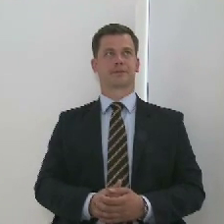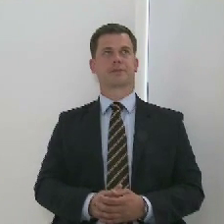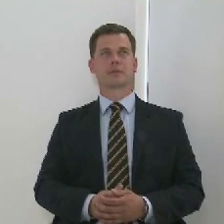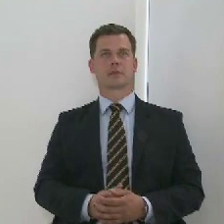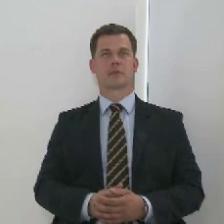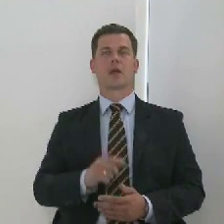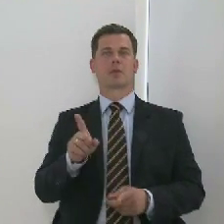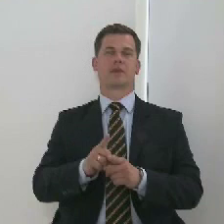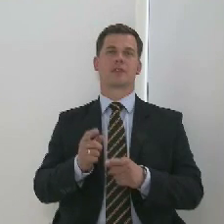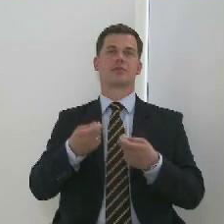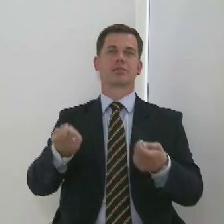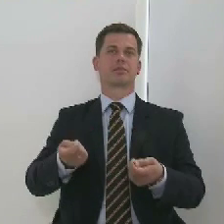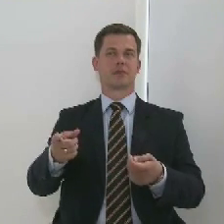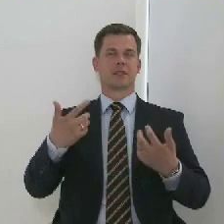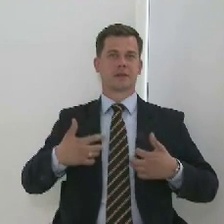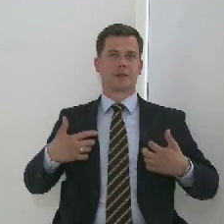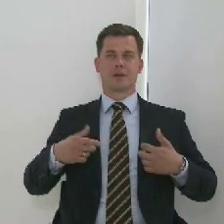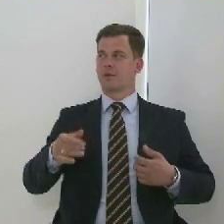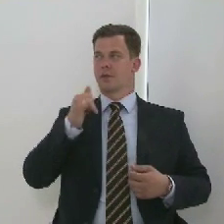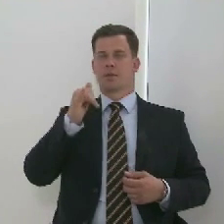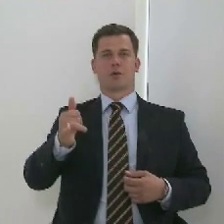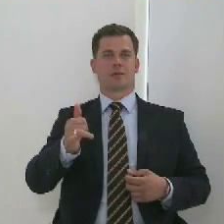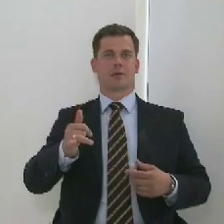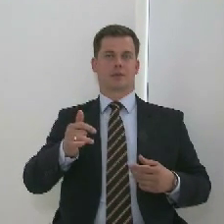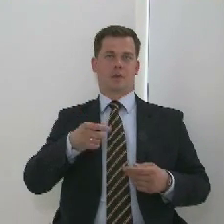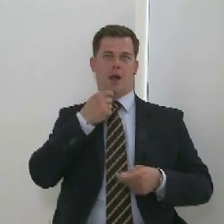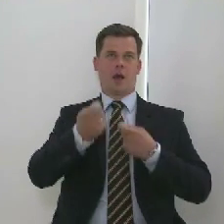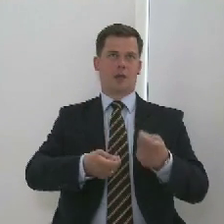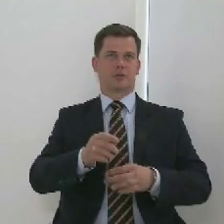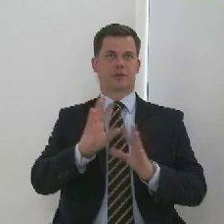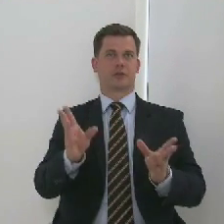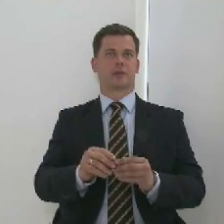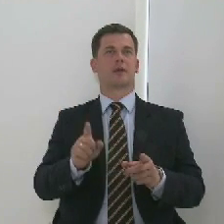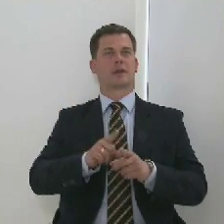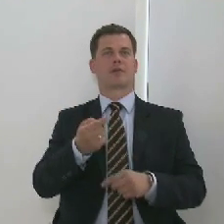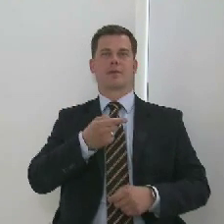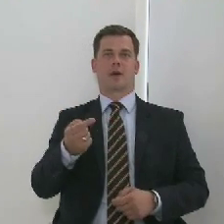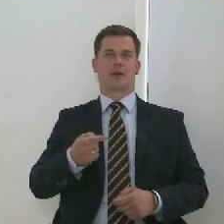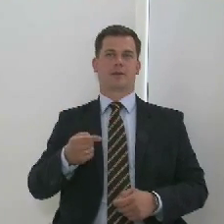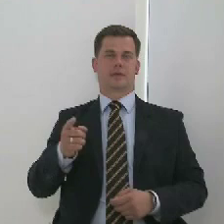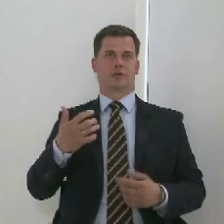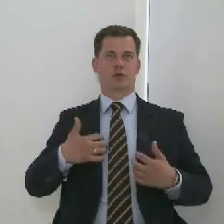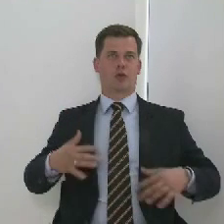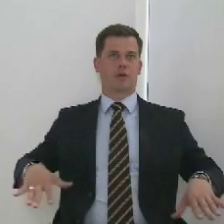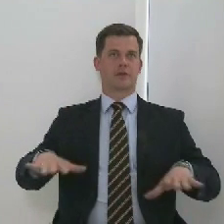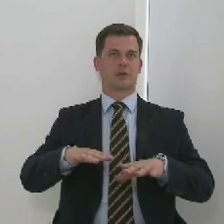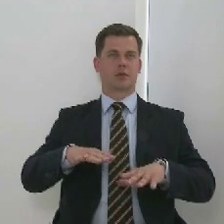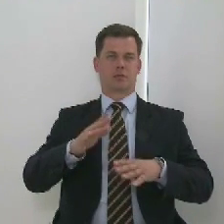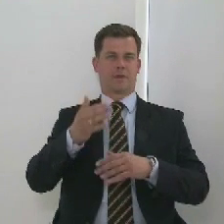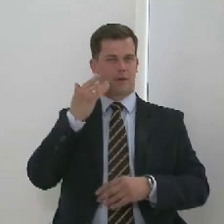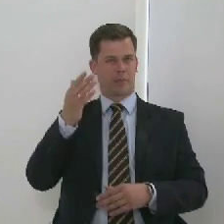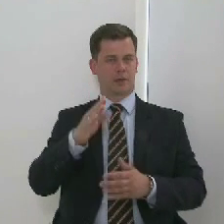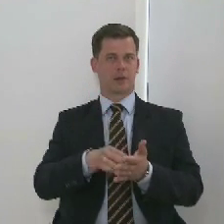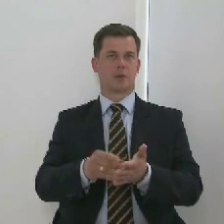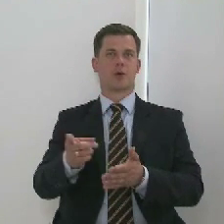Niestety hodowla zwierząt nie zaspokoi tych potrzeb, a po drugie ma bardzo negatywny wpływ na środowisko. Proszę sobie wyobrazić, że już